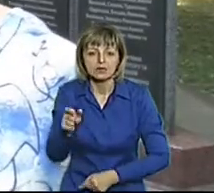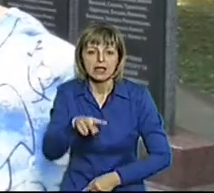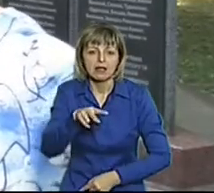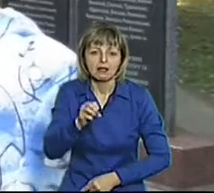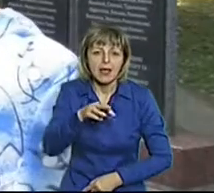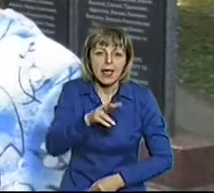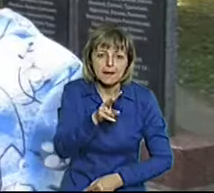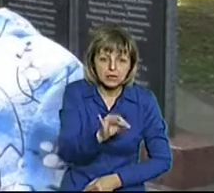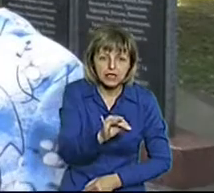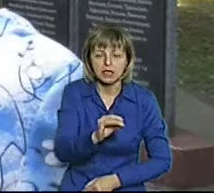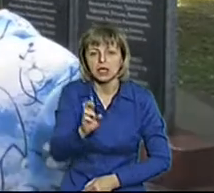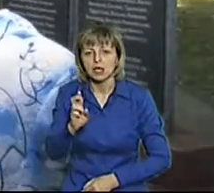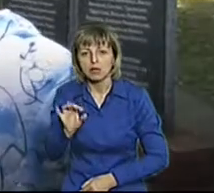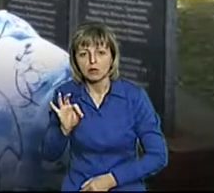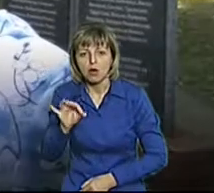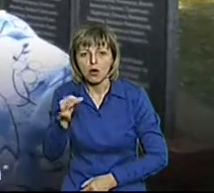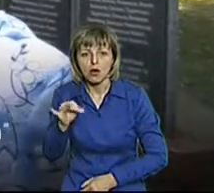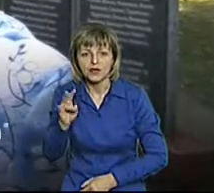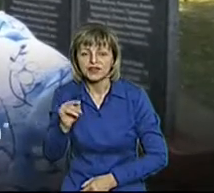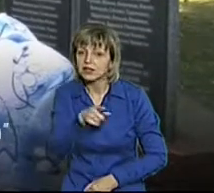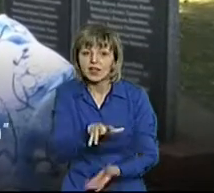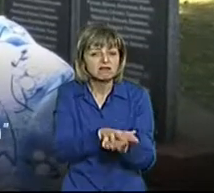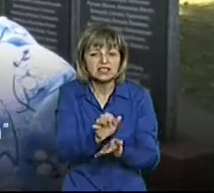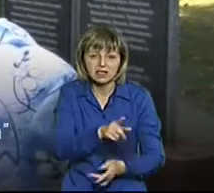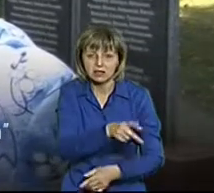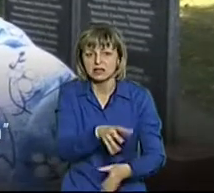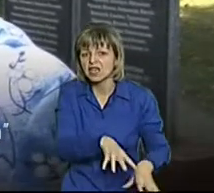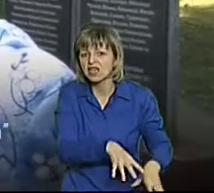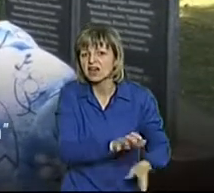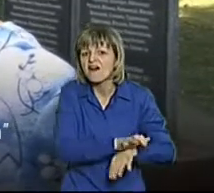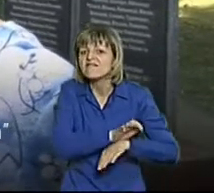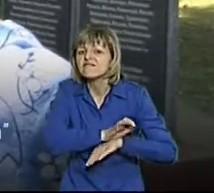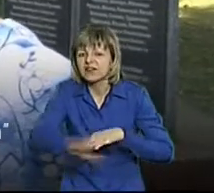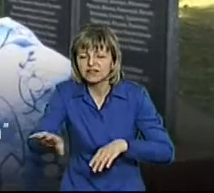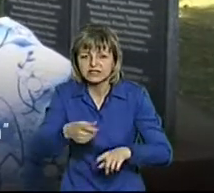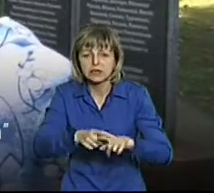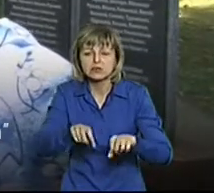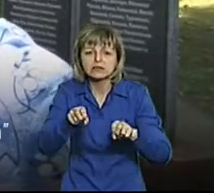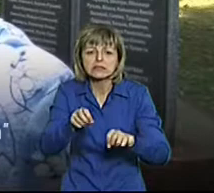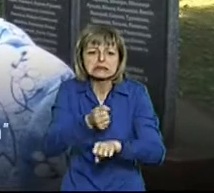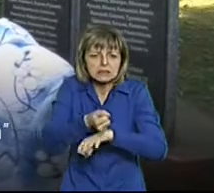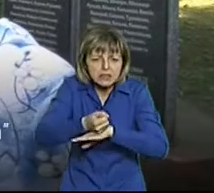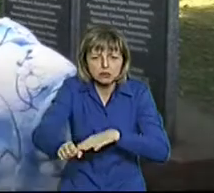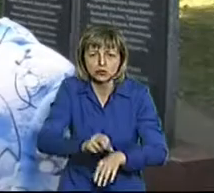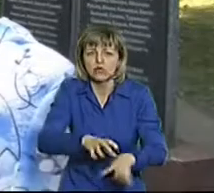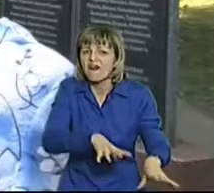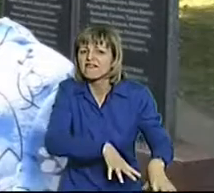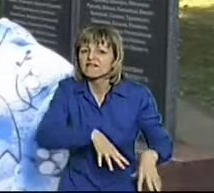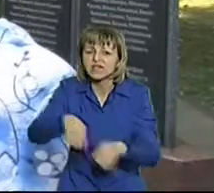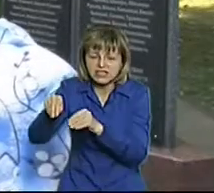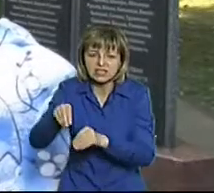бойки, їх не нищили, їх вивезли. Це була депортація, це було примусове виселення, але